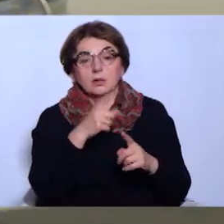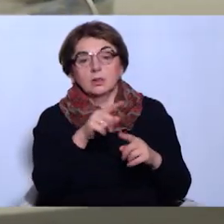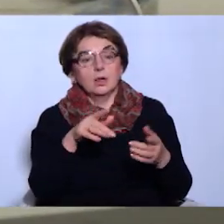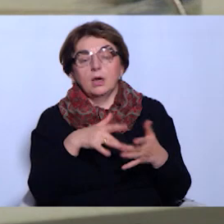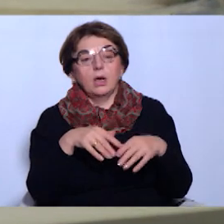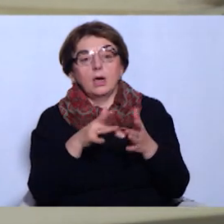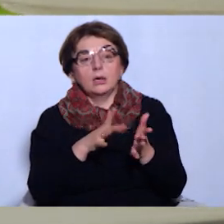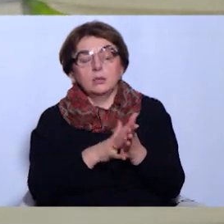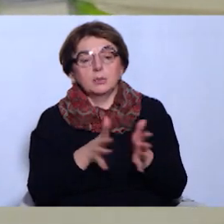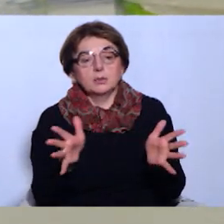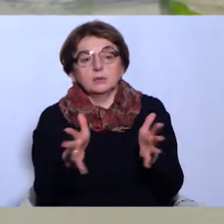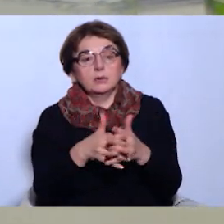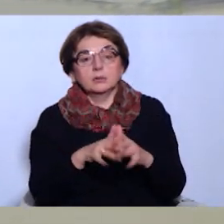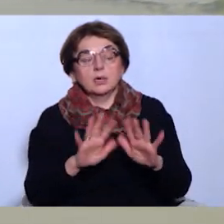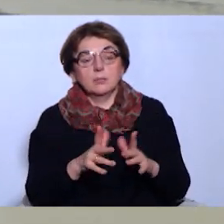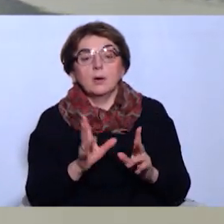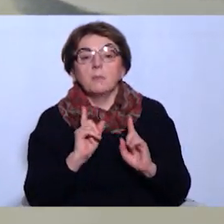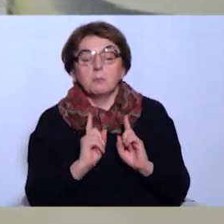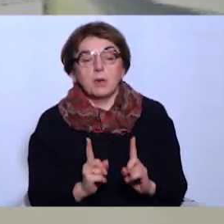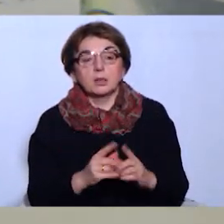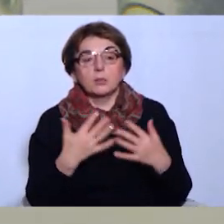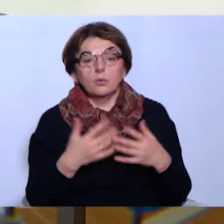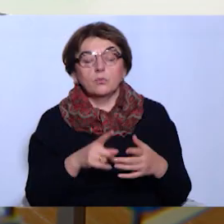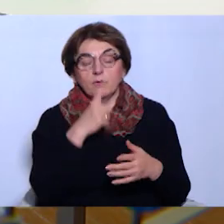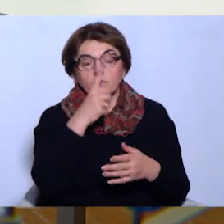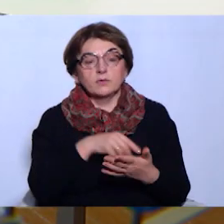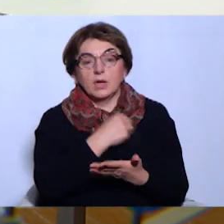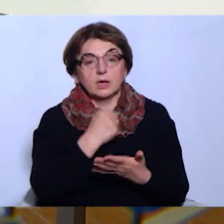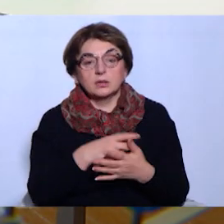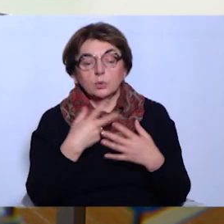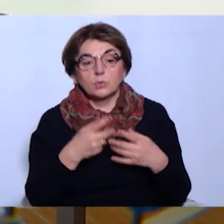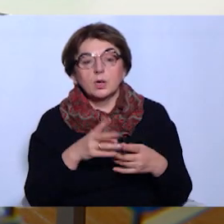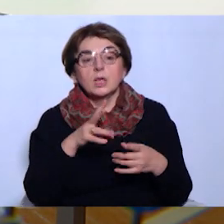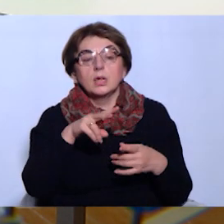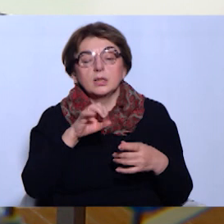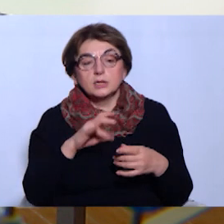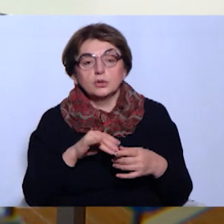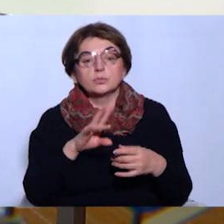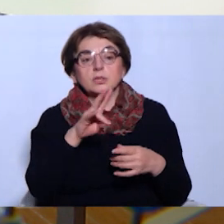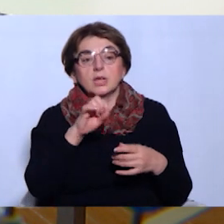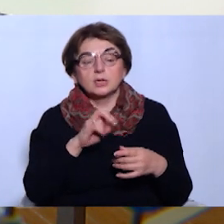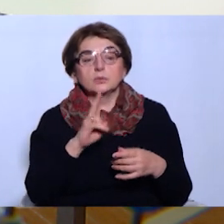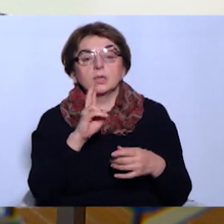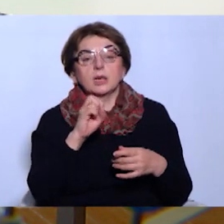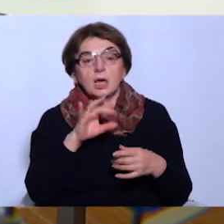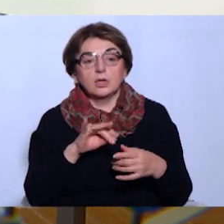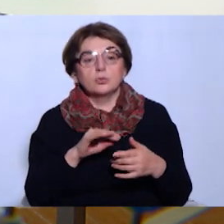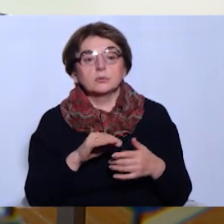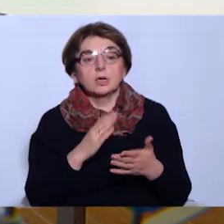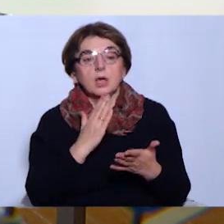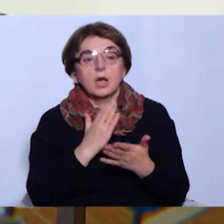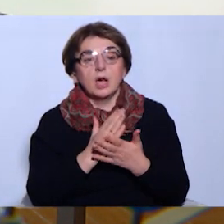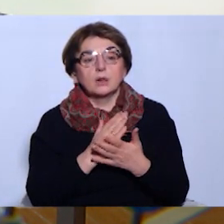ნახეთ რეაქცია ალმიდის. მაგრამ უკვე დავადგინეთ, რომ ლითიუმს, ნატრიუმს და